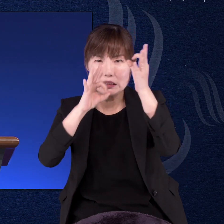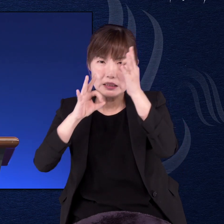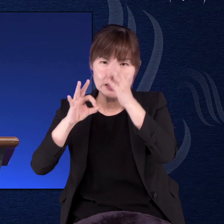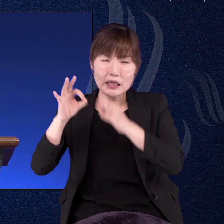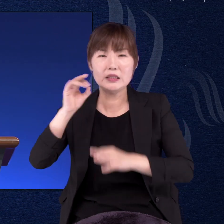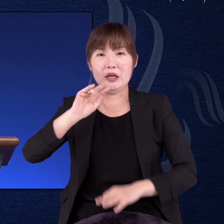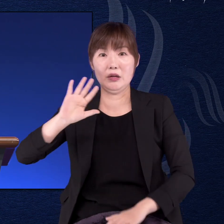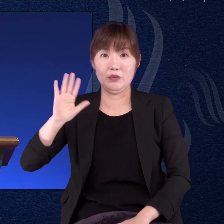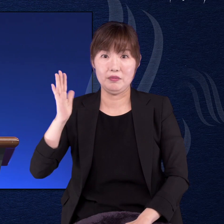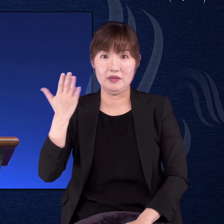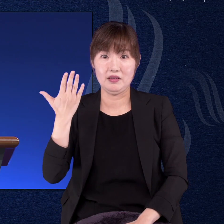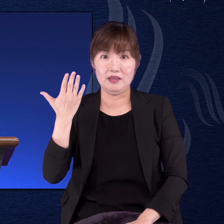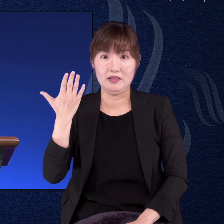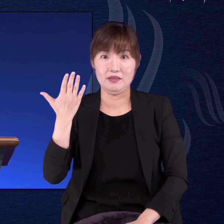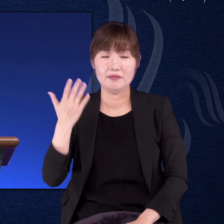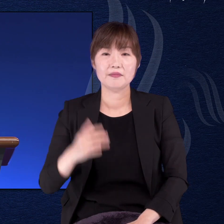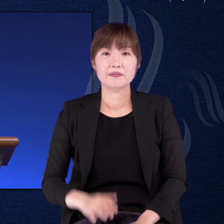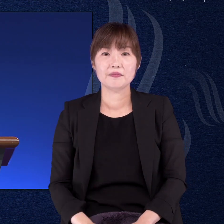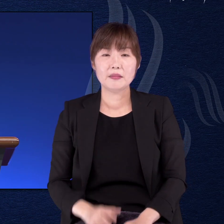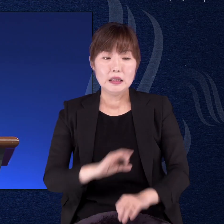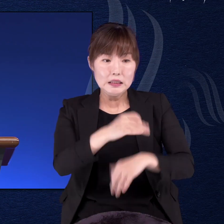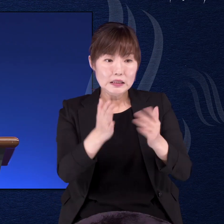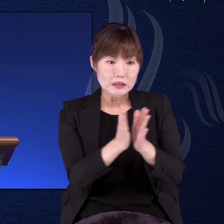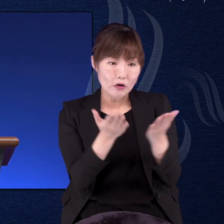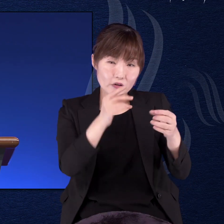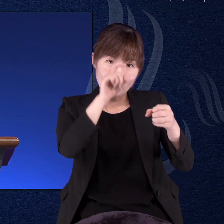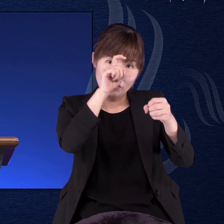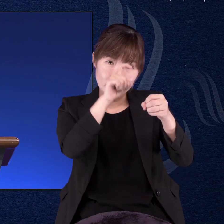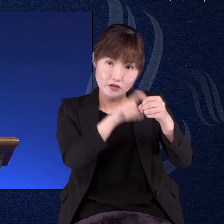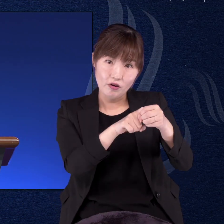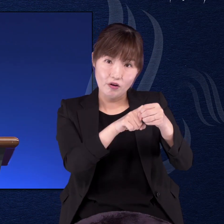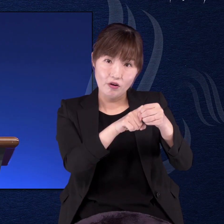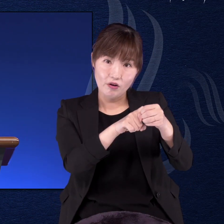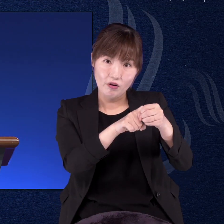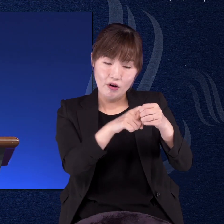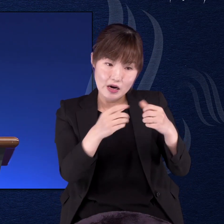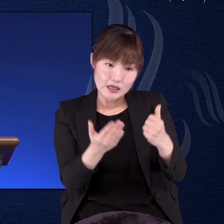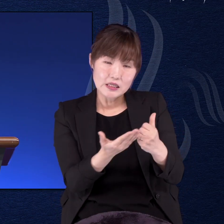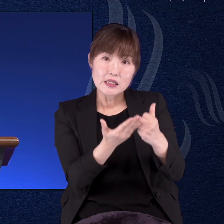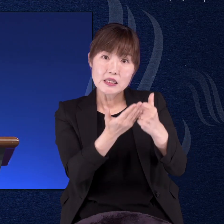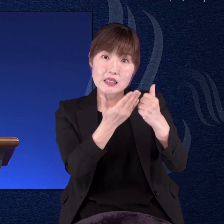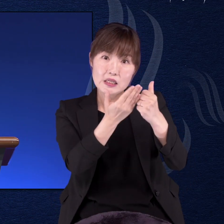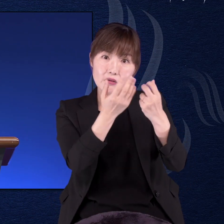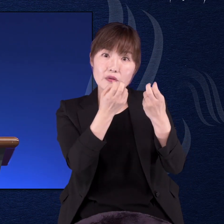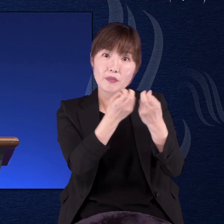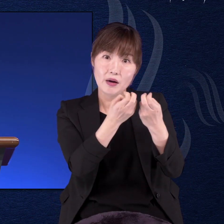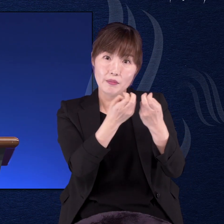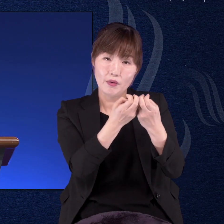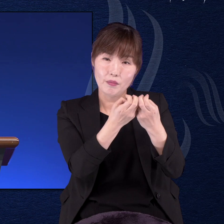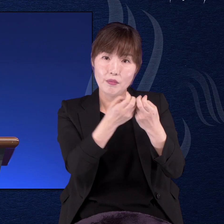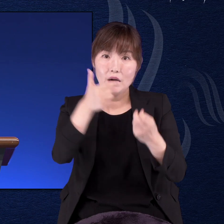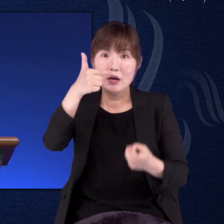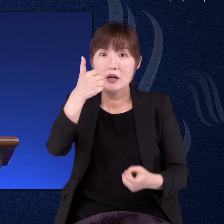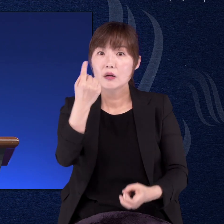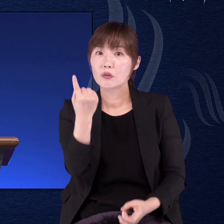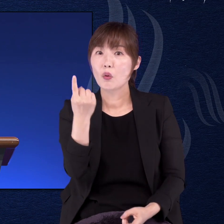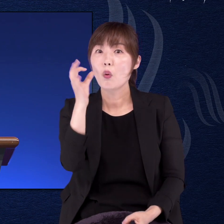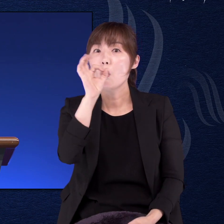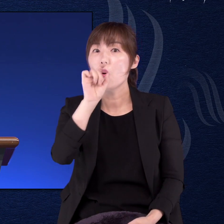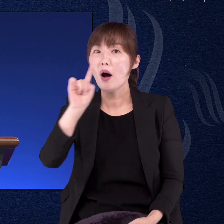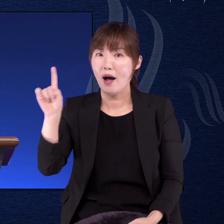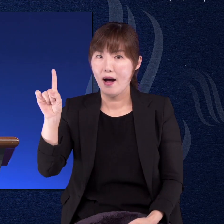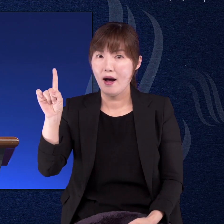성경적 양육은 어떻게 보면 노아가 방주를 짓는 것과 똑같다고 생각합니다. 오래